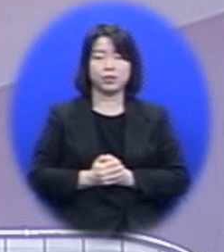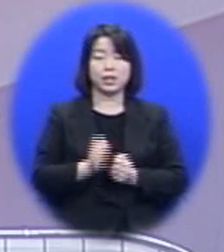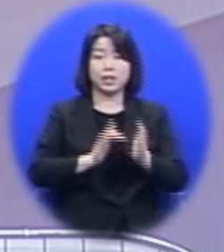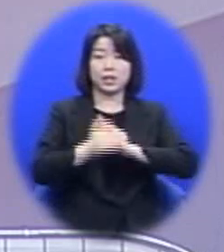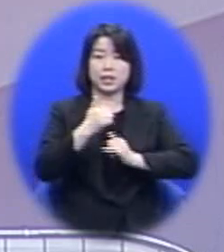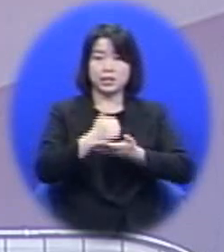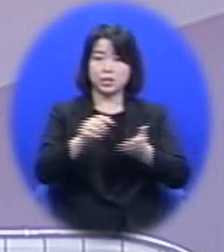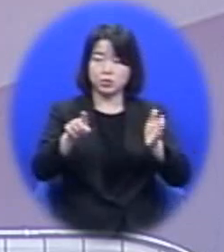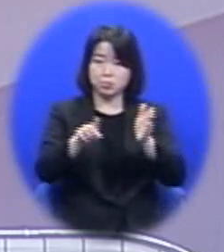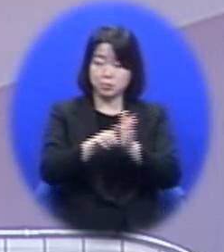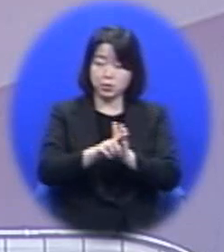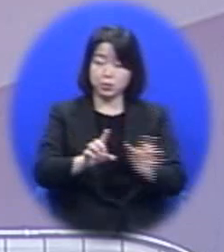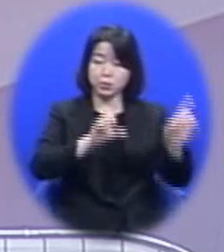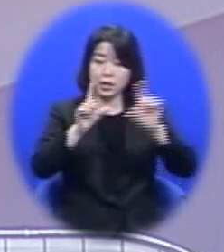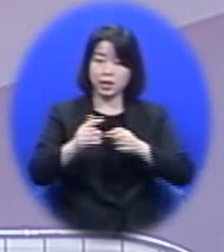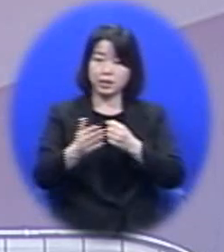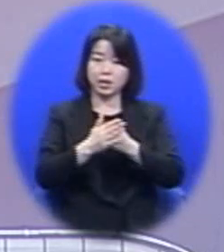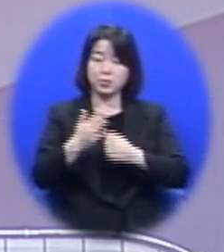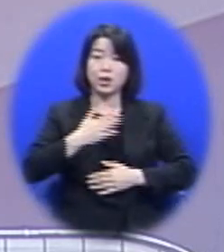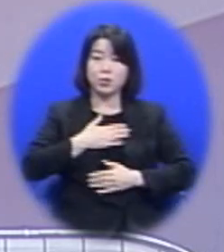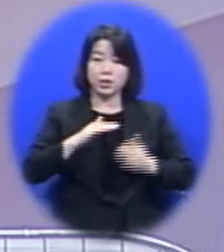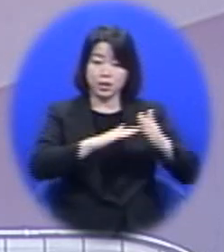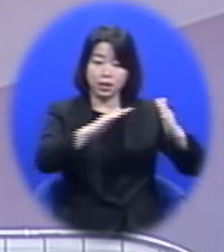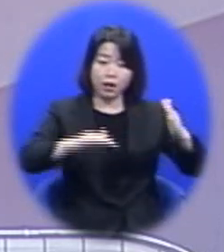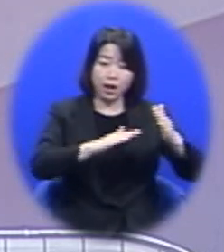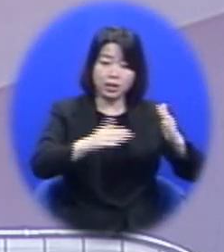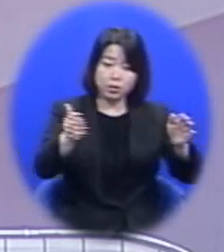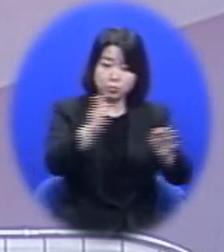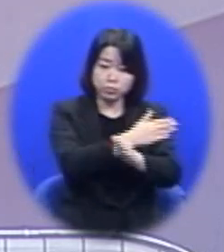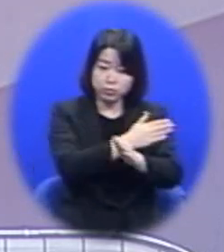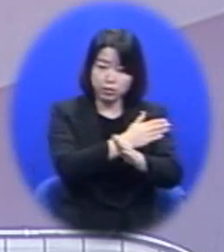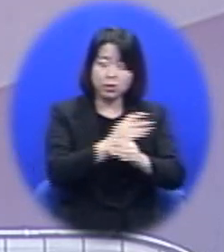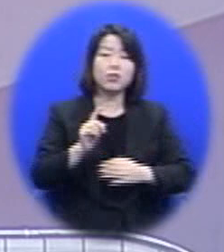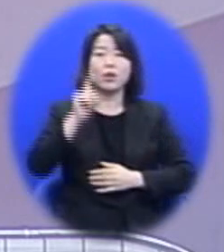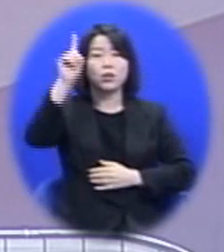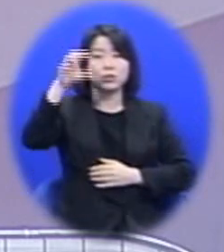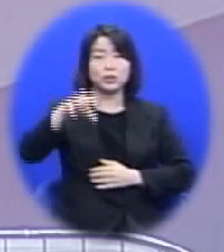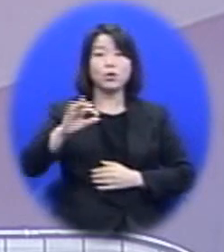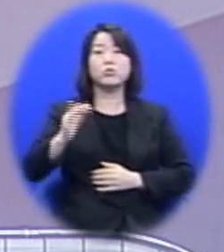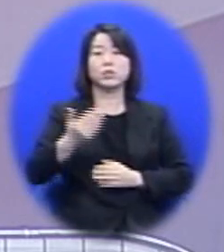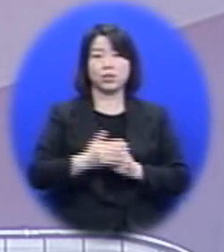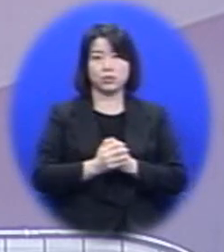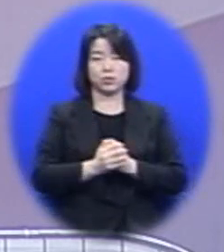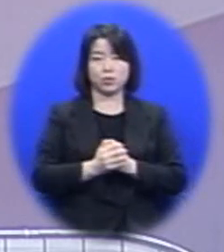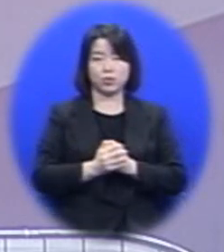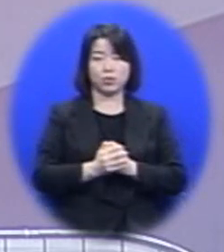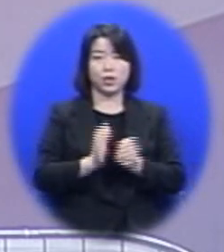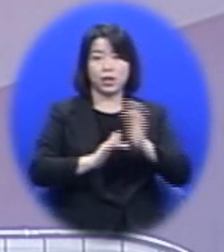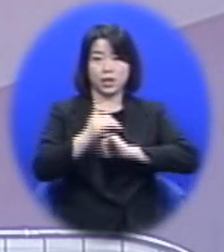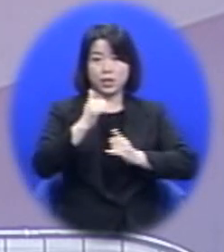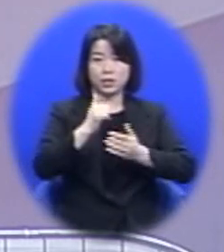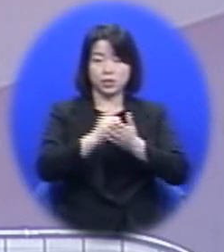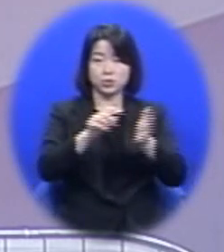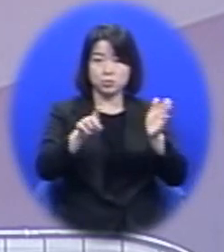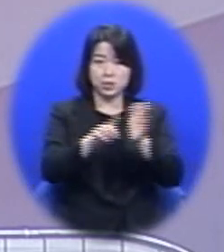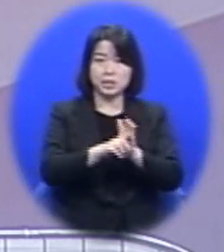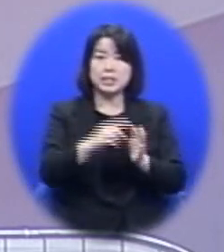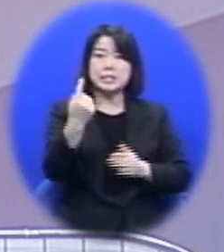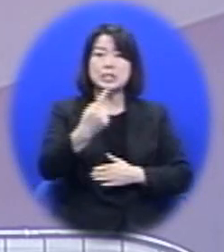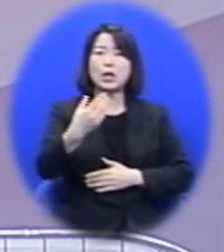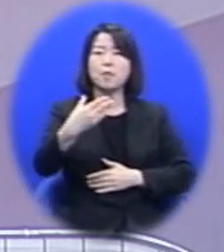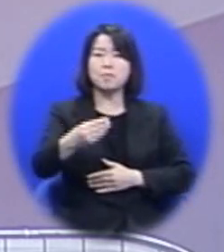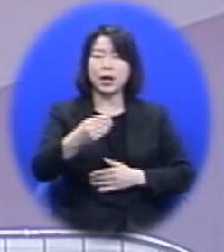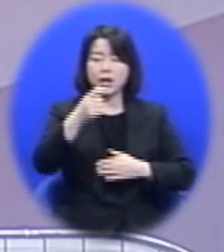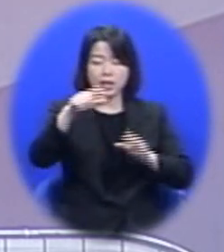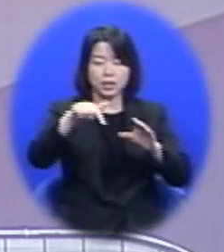예수를 믿고 사니 우리 가정부터 천국이 됐어요. 예수 믿는 성도들이, 천만 기독교인들이